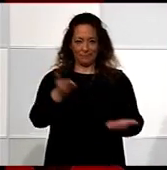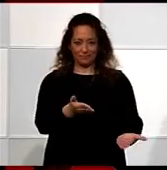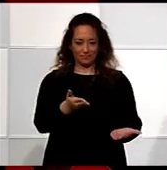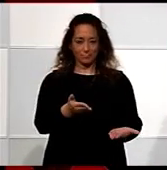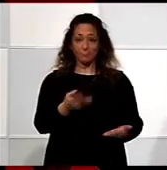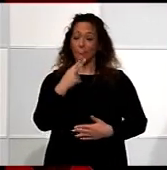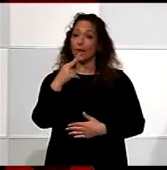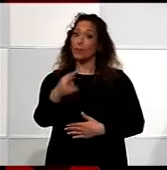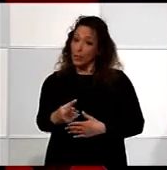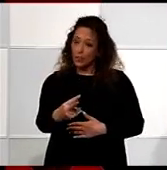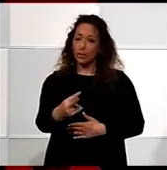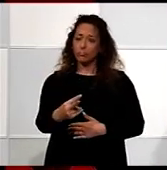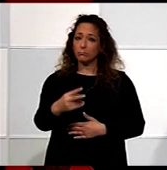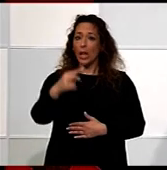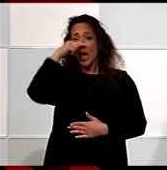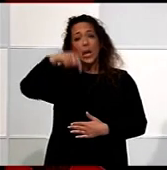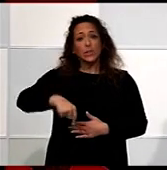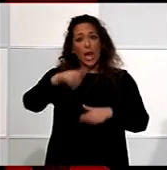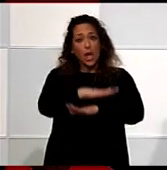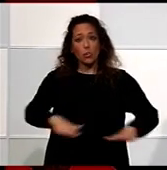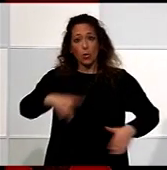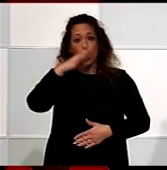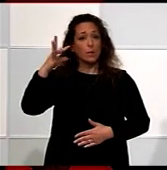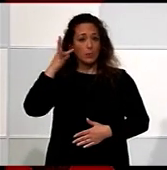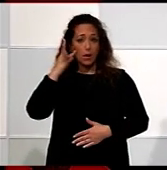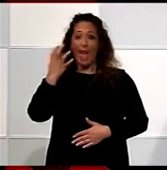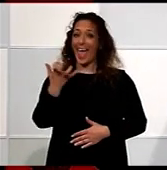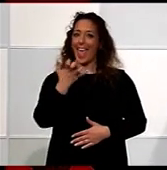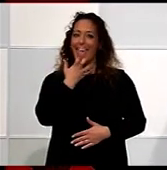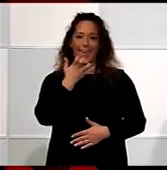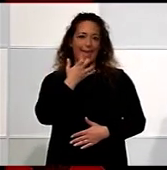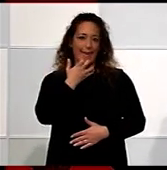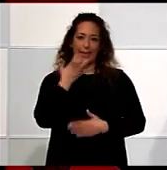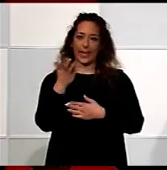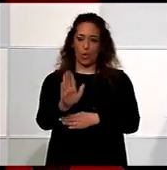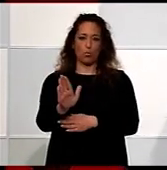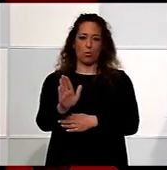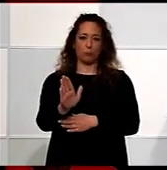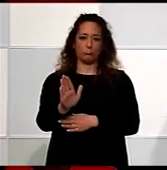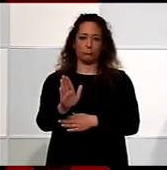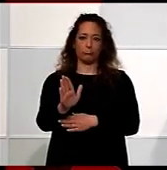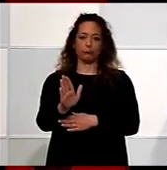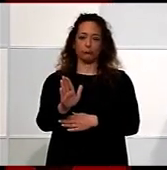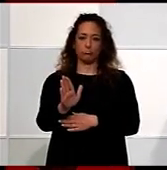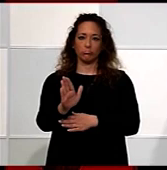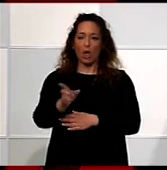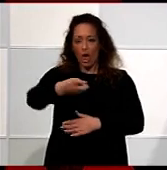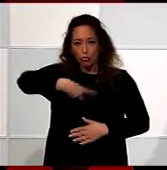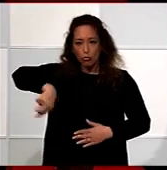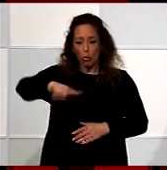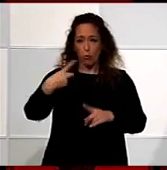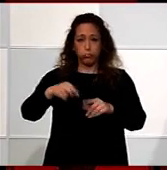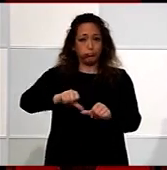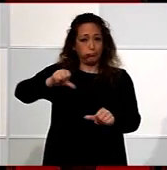dir molt clarament que els nens i nenes, aquest any especialment, ens han donat un exemple, ens han donat una lliçó a totes i a tots durant aquests darrers